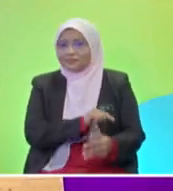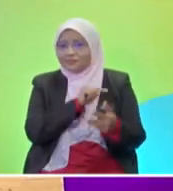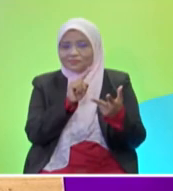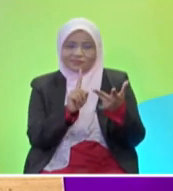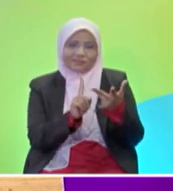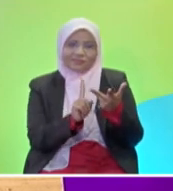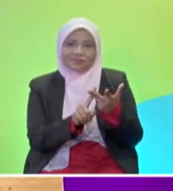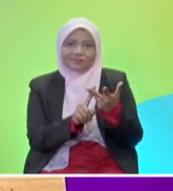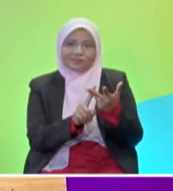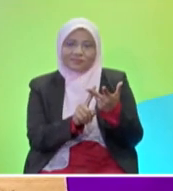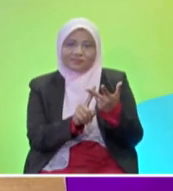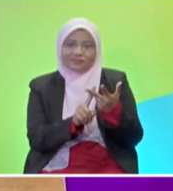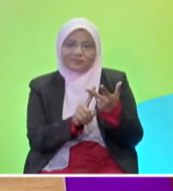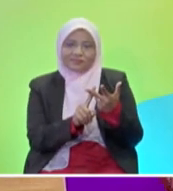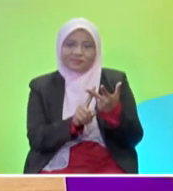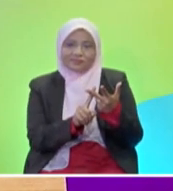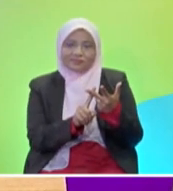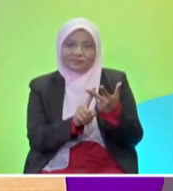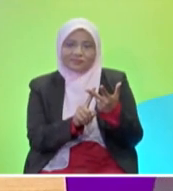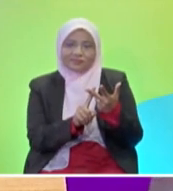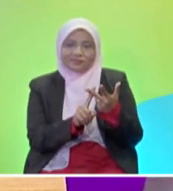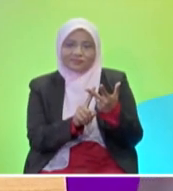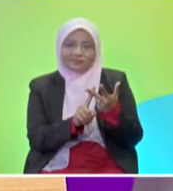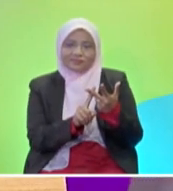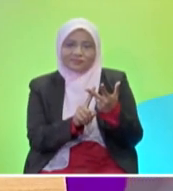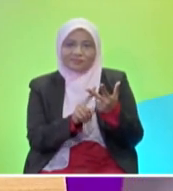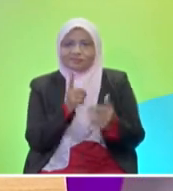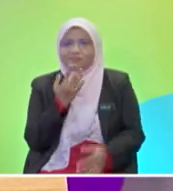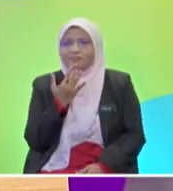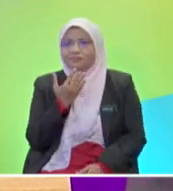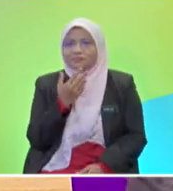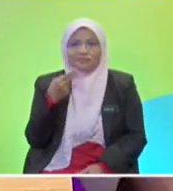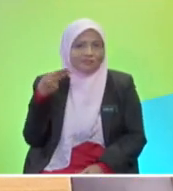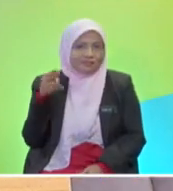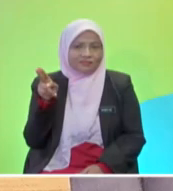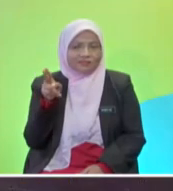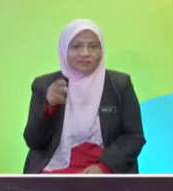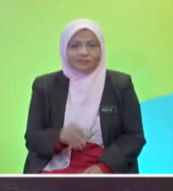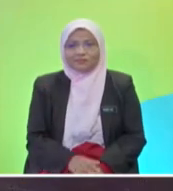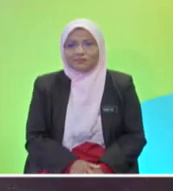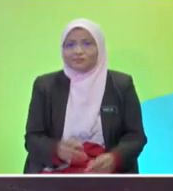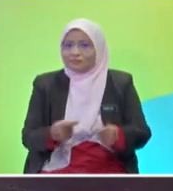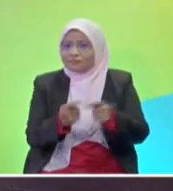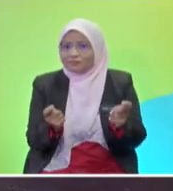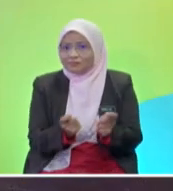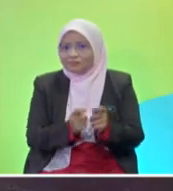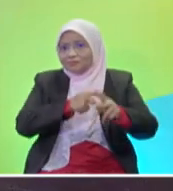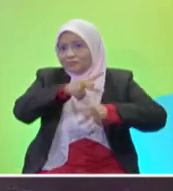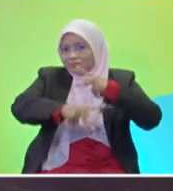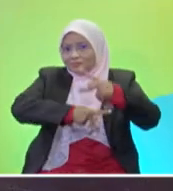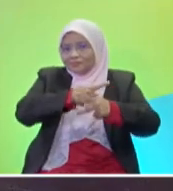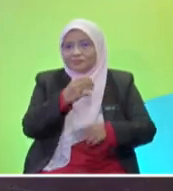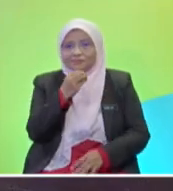tiga. Yang ketiga di sebelah sini, cikgu. Dia berwarna hijau. Tempat proses pemakanan. Apakah itu?